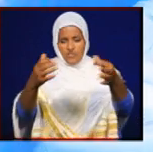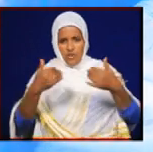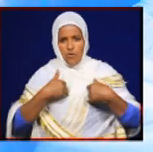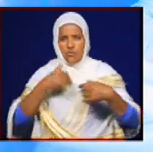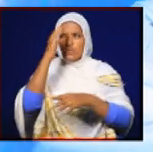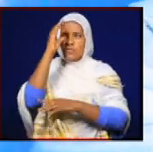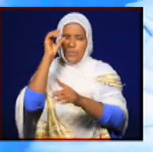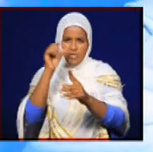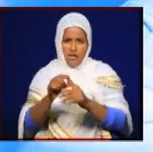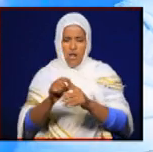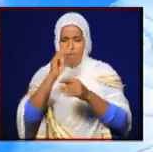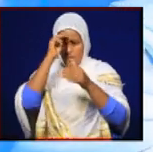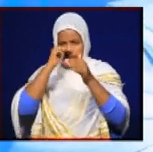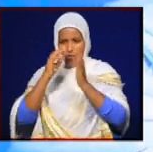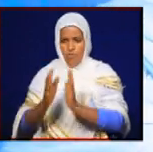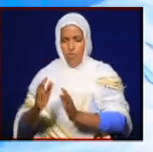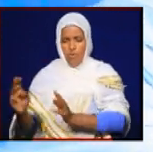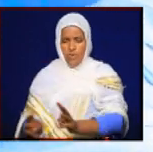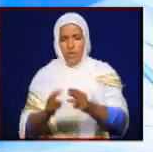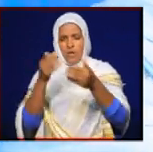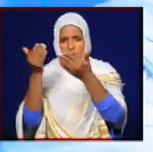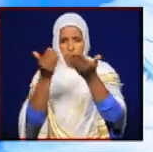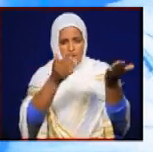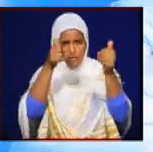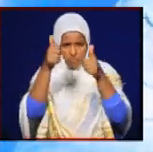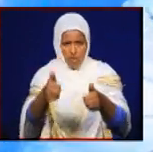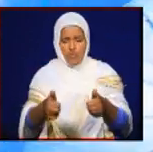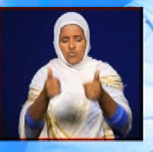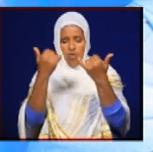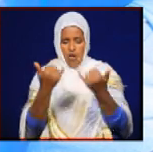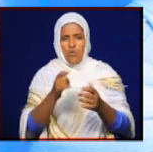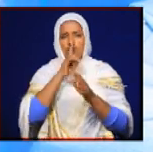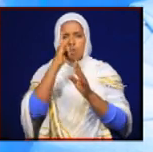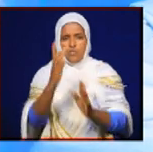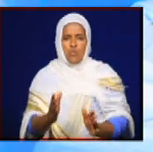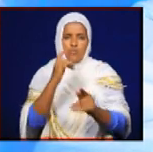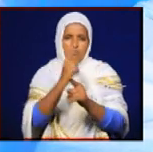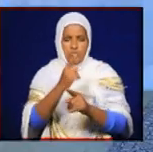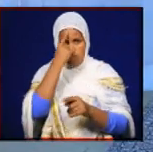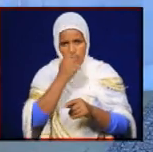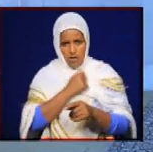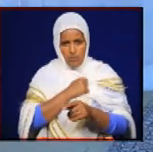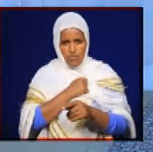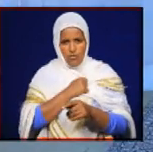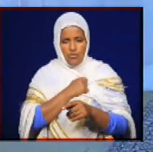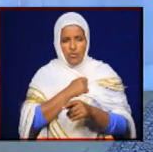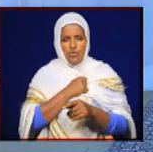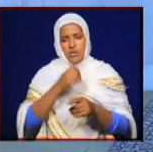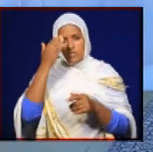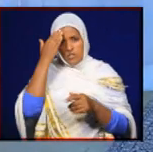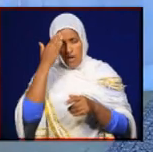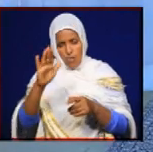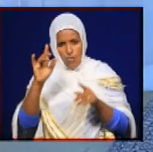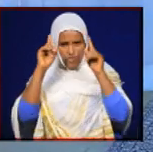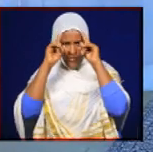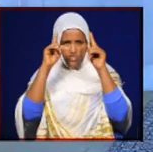የሚተላለፍበት እንዲያለውን ቃለ እግዚአብሔር በጥበባዊ መልኩ ማቀረብ በራሱ አውንታዊ ነው ብዬ አምናለሁ።